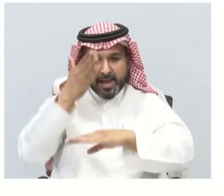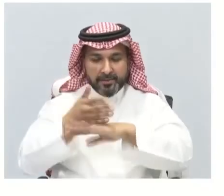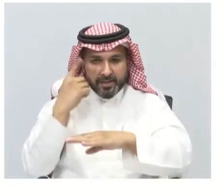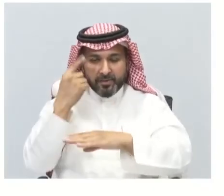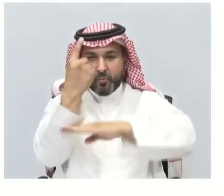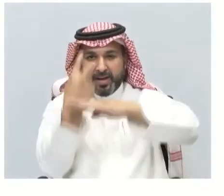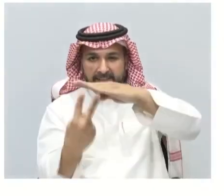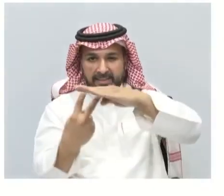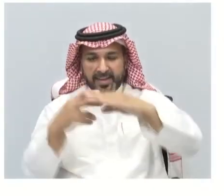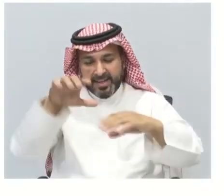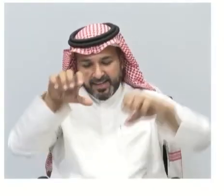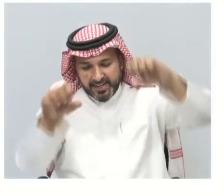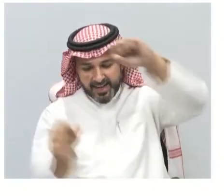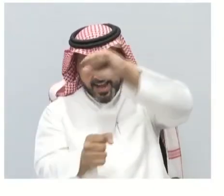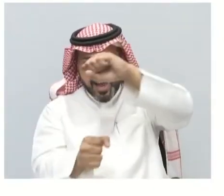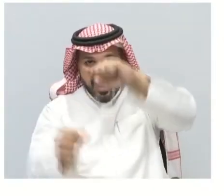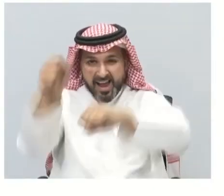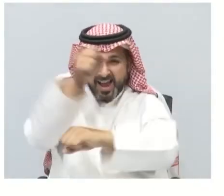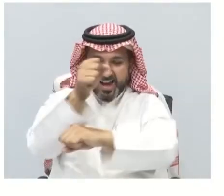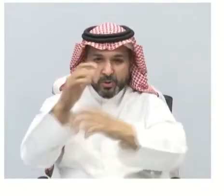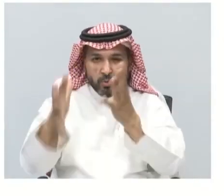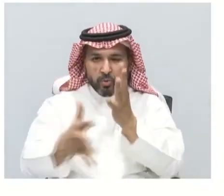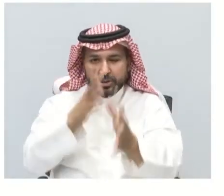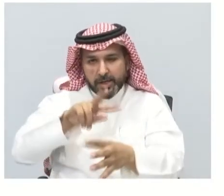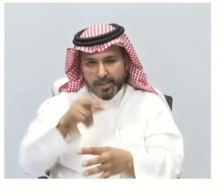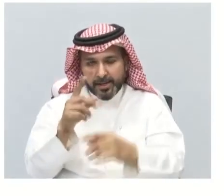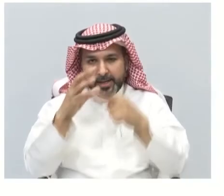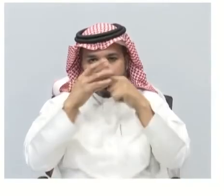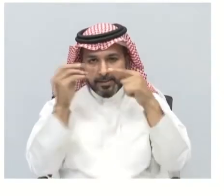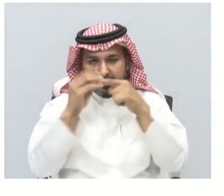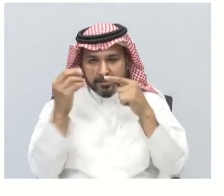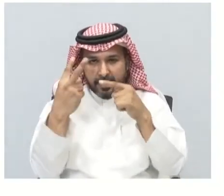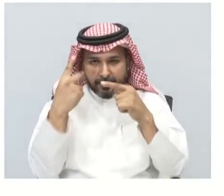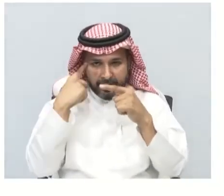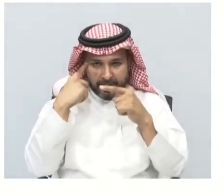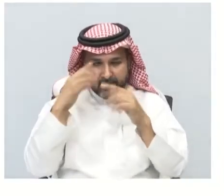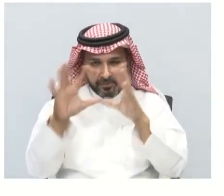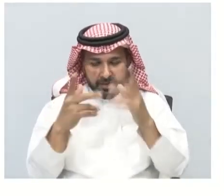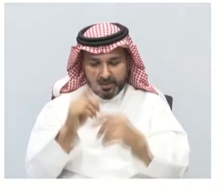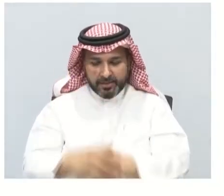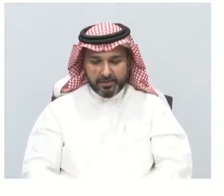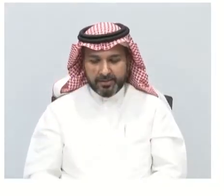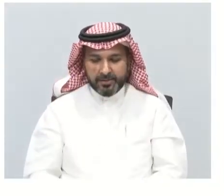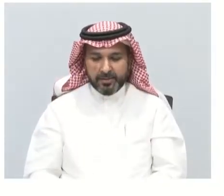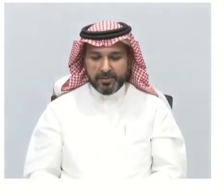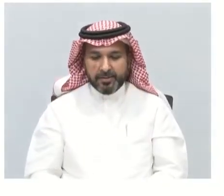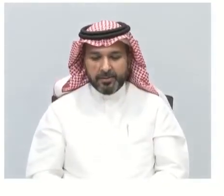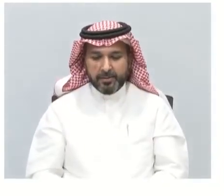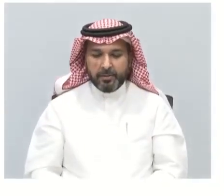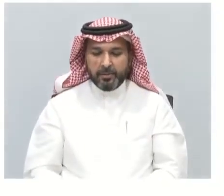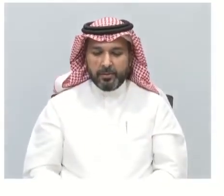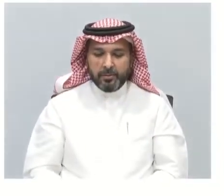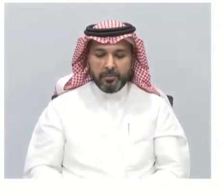كم هو نص اذا معكوس مقلوب هذا العدد راح يكون كم راح يكون سالب اثين وبالتالي وا يساوي ام اكس زائد